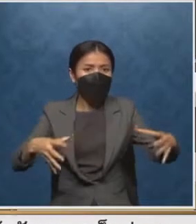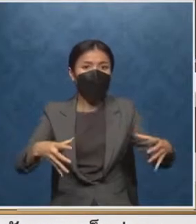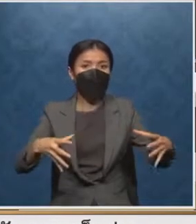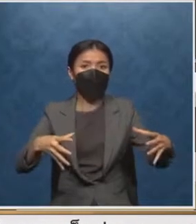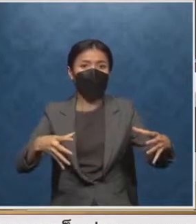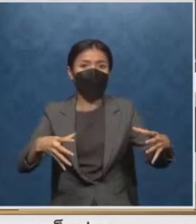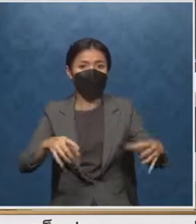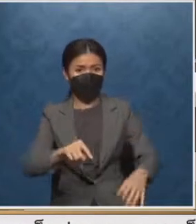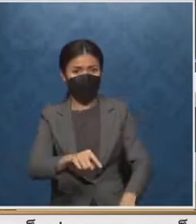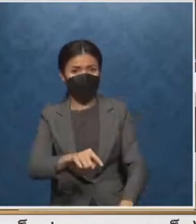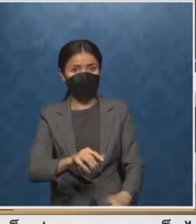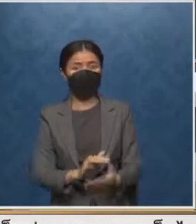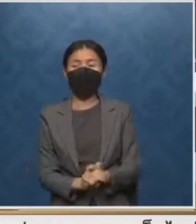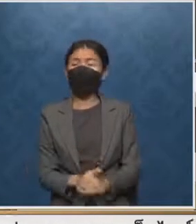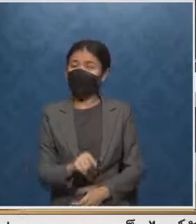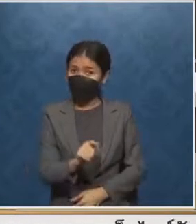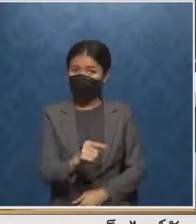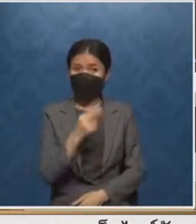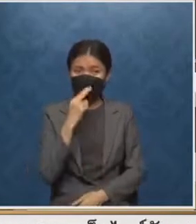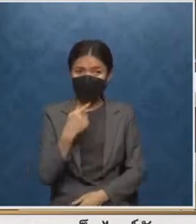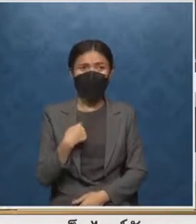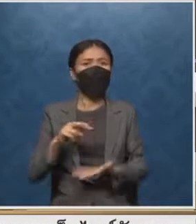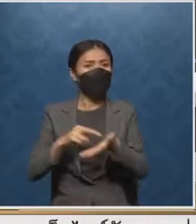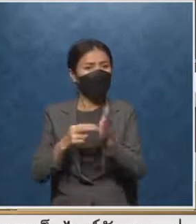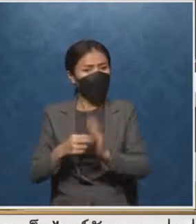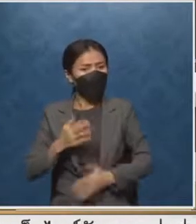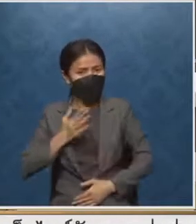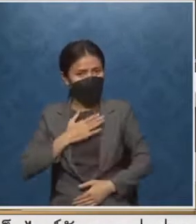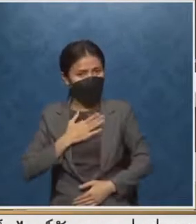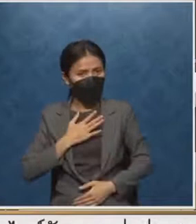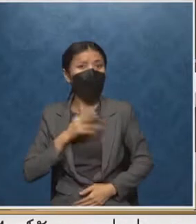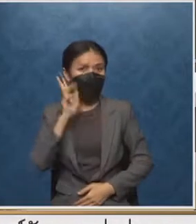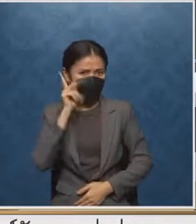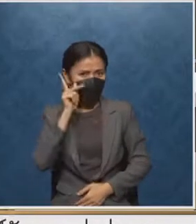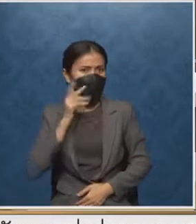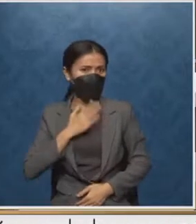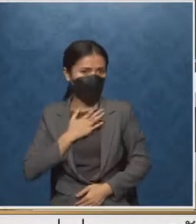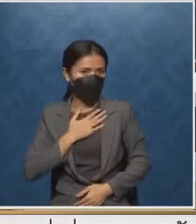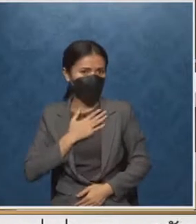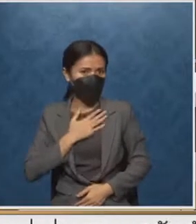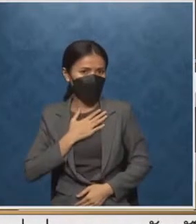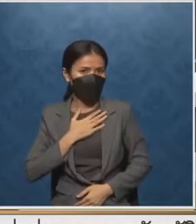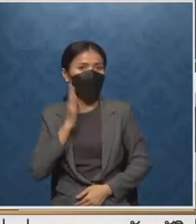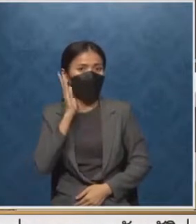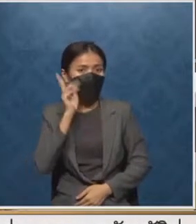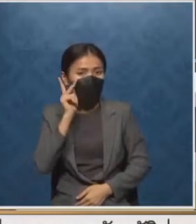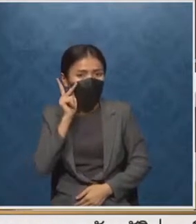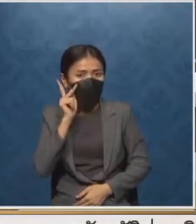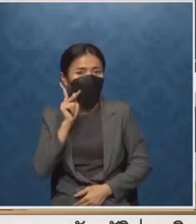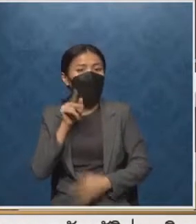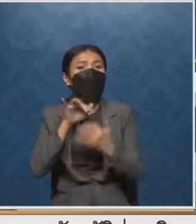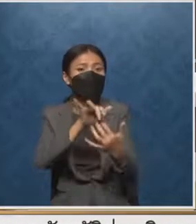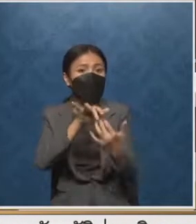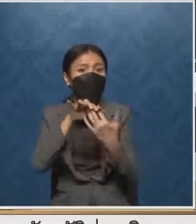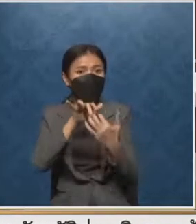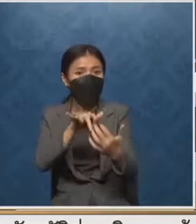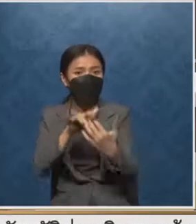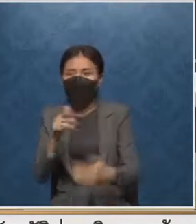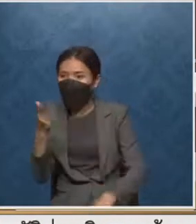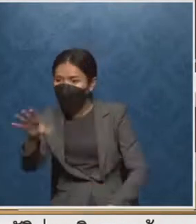ญชาตญาณของการเป็นนักสื่อสารมวลชนไม่มากก็น้อยในพรบ.นี้มาตรา